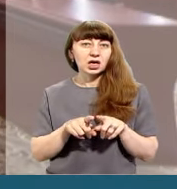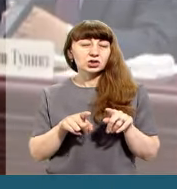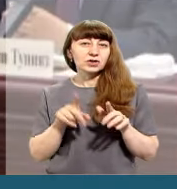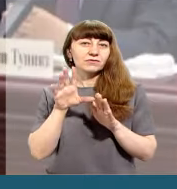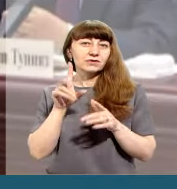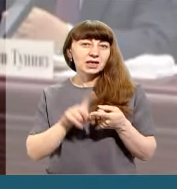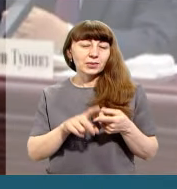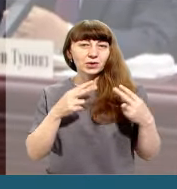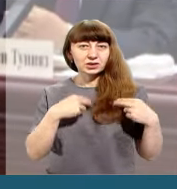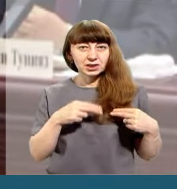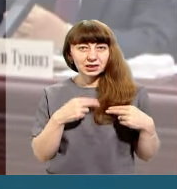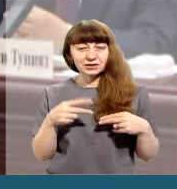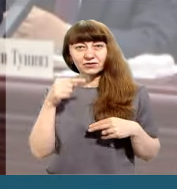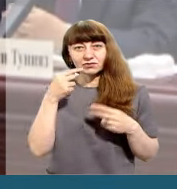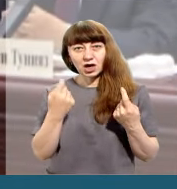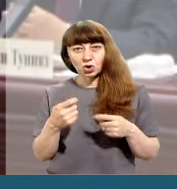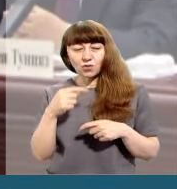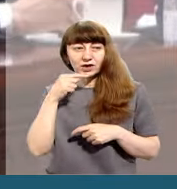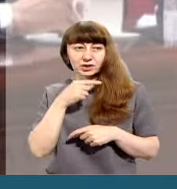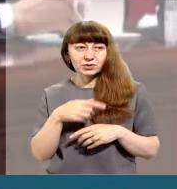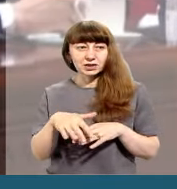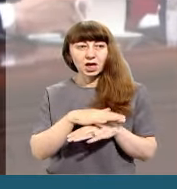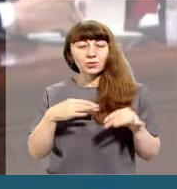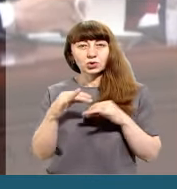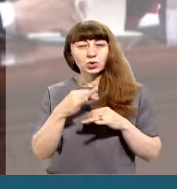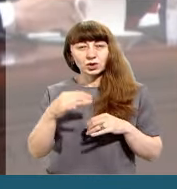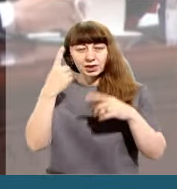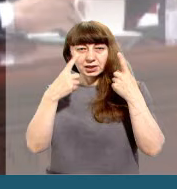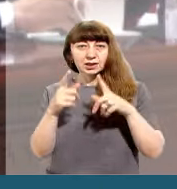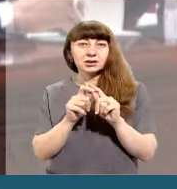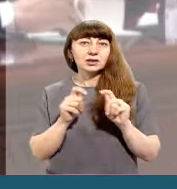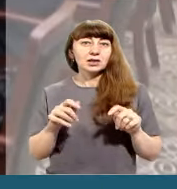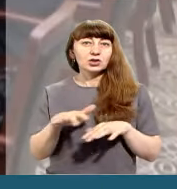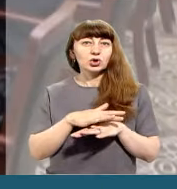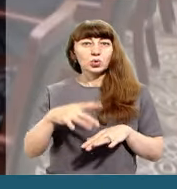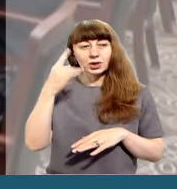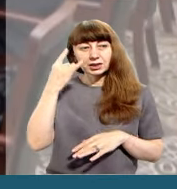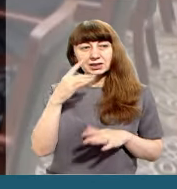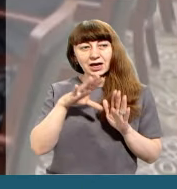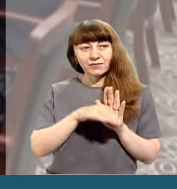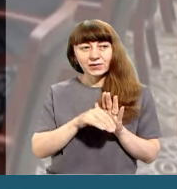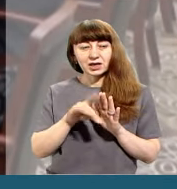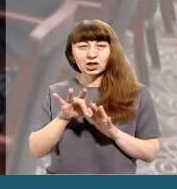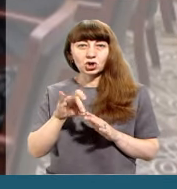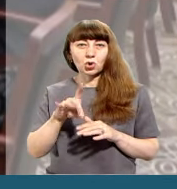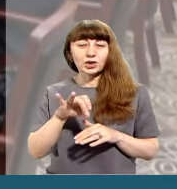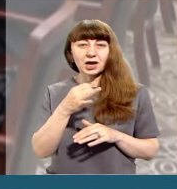в торгово-экономической сфере. Стороны также обсудили идею создания на территории Казахстана совместной